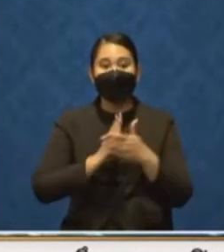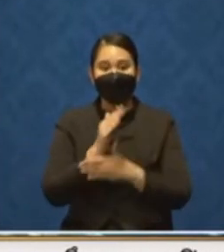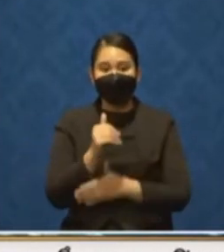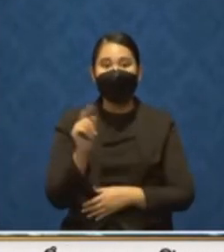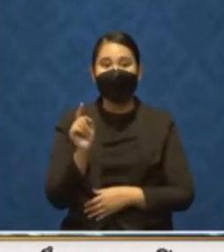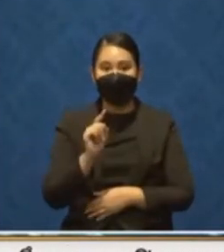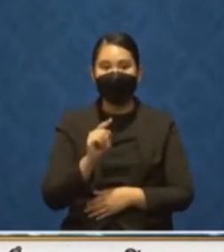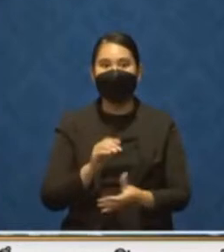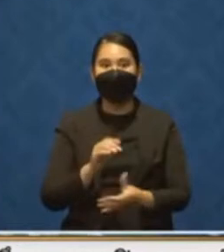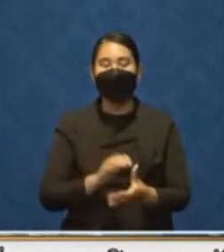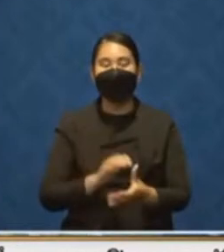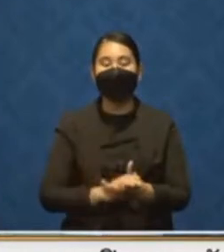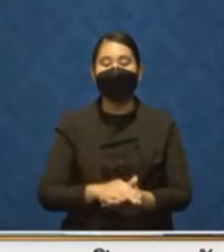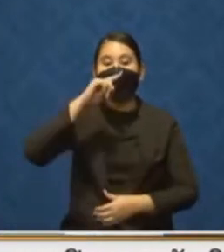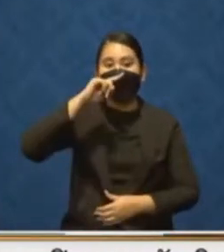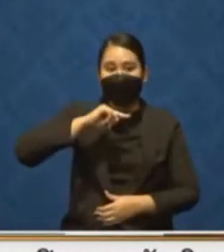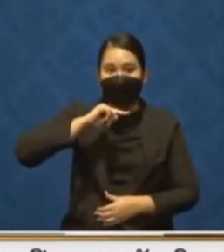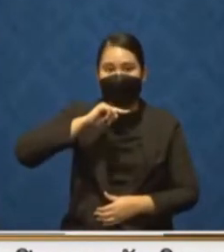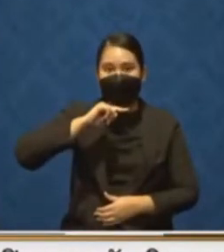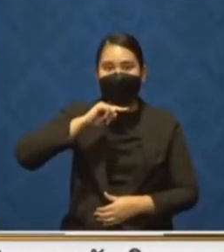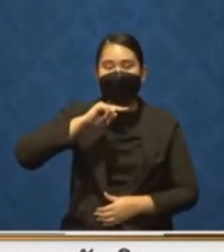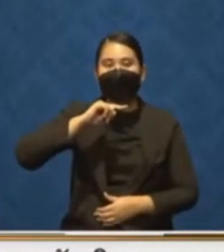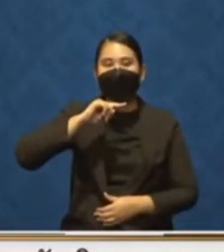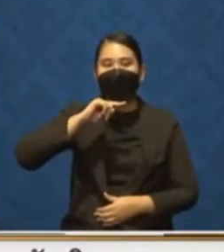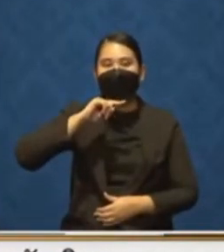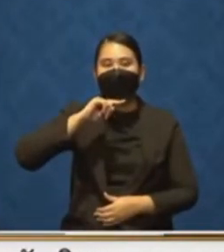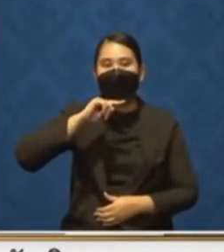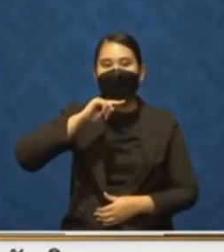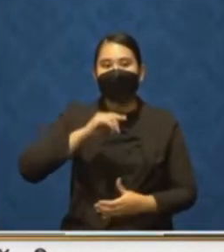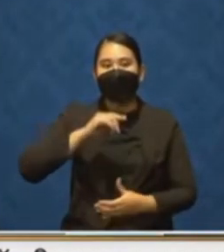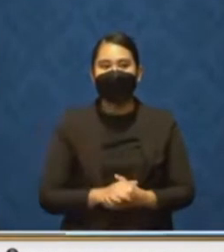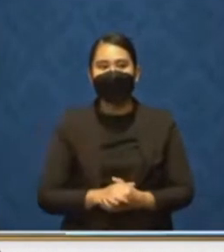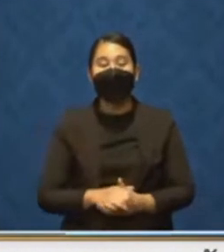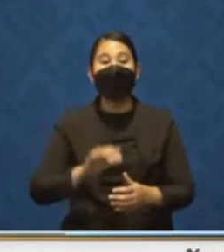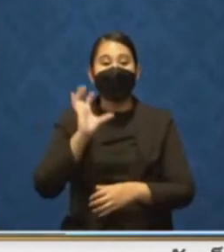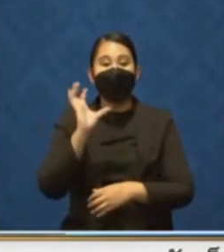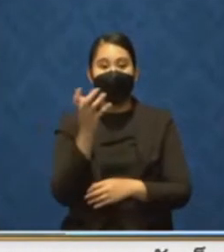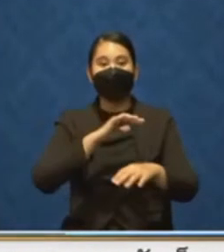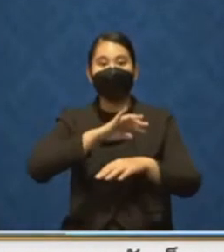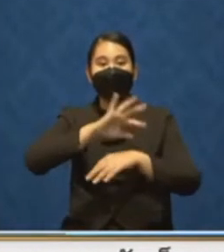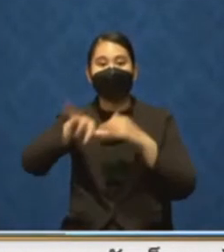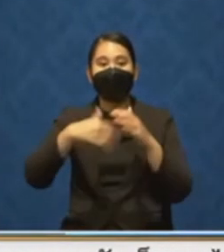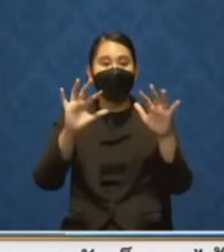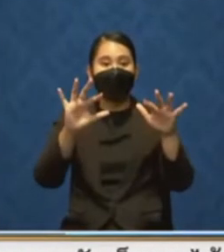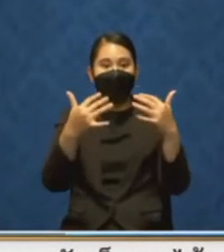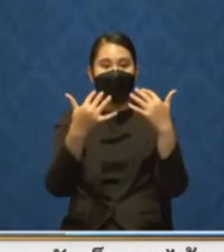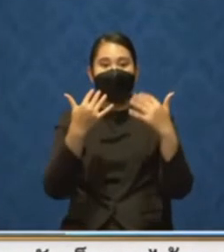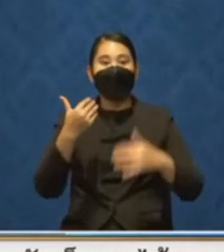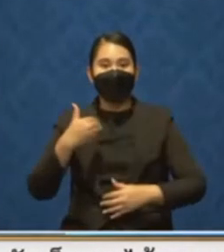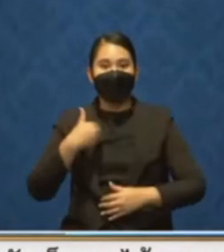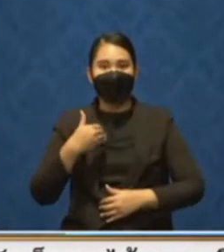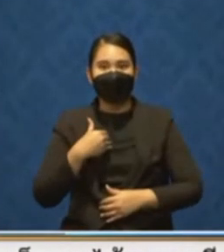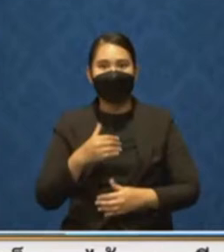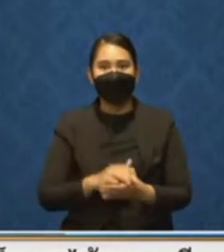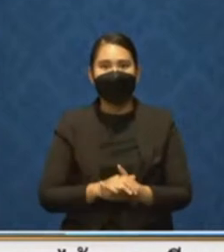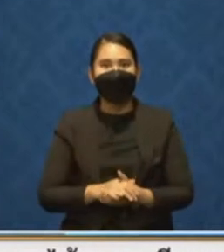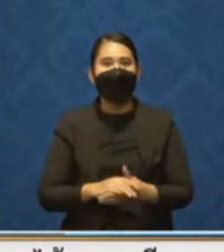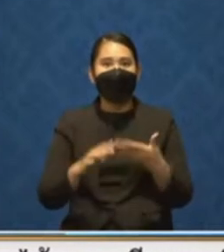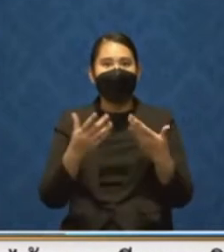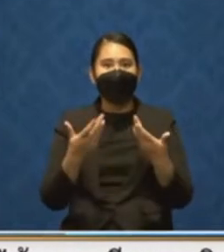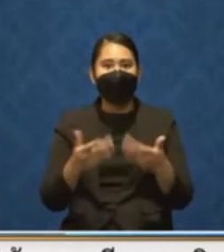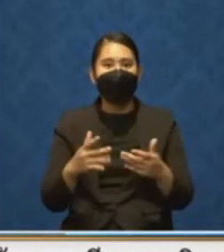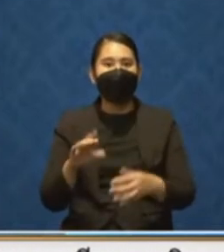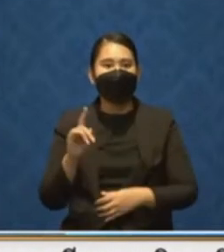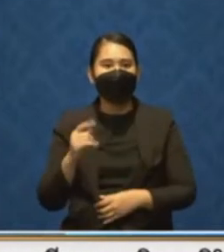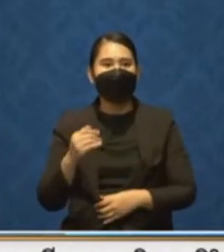ของบอลไทยซาอุนะครับห่างหายไป30ปีตลกจะจับตามองนะครับไปมันก็รอตามติดๆกันก็ถือว่ามันเป็น